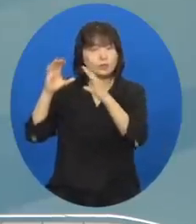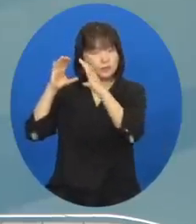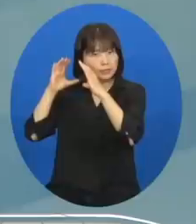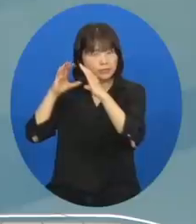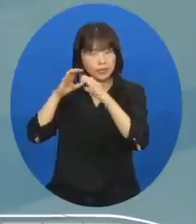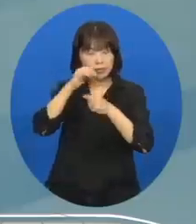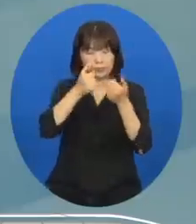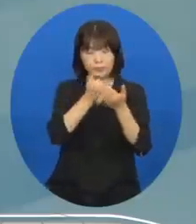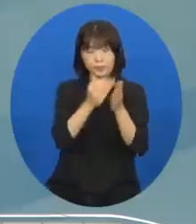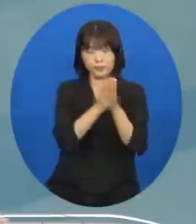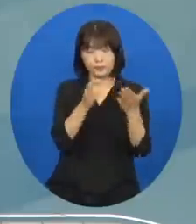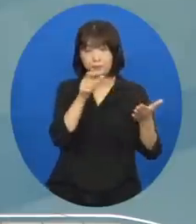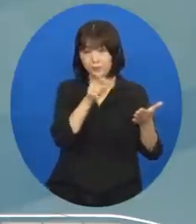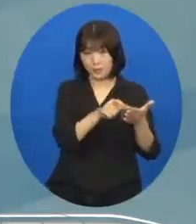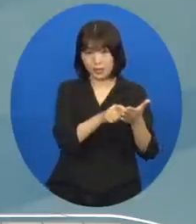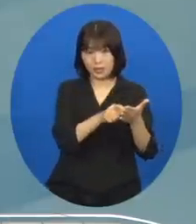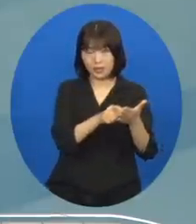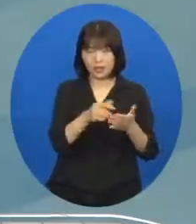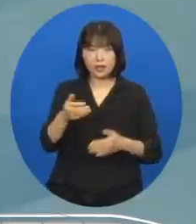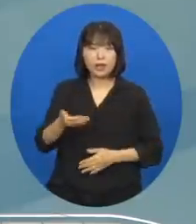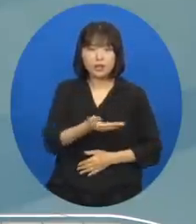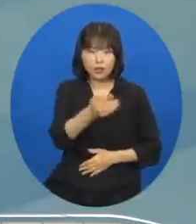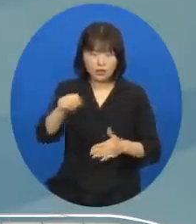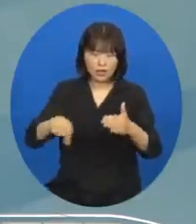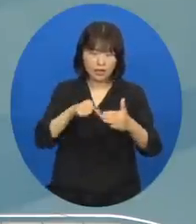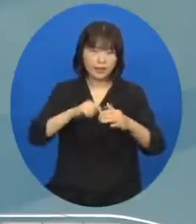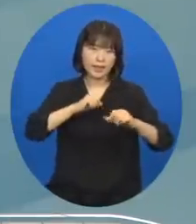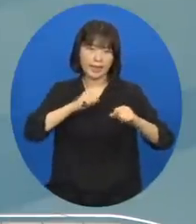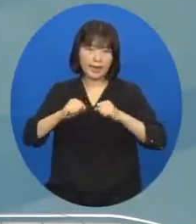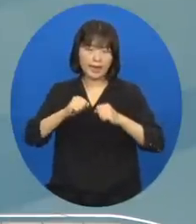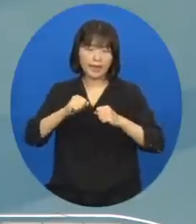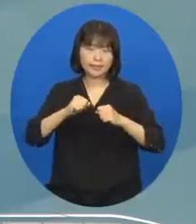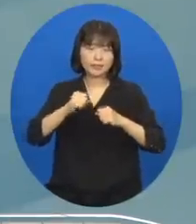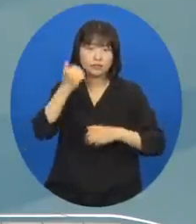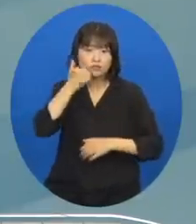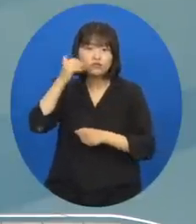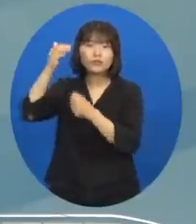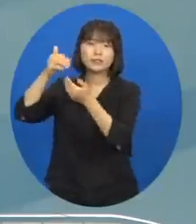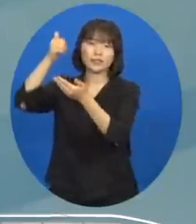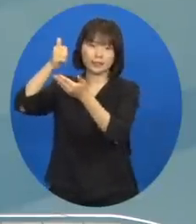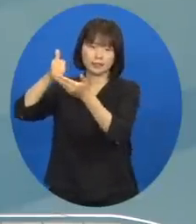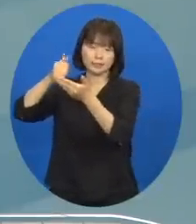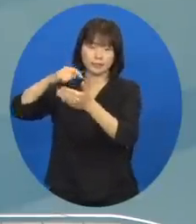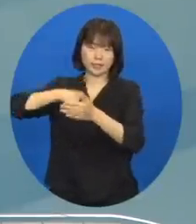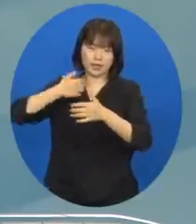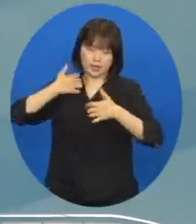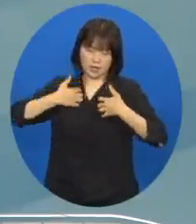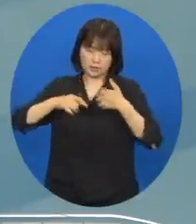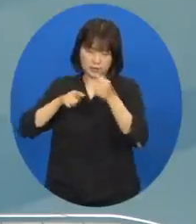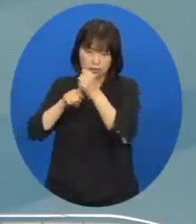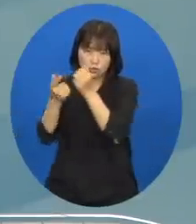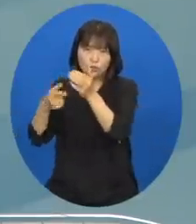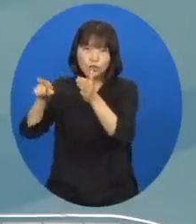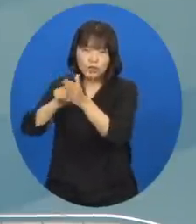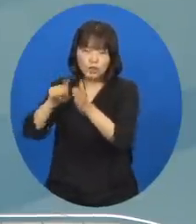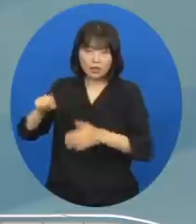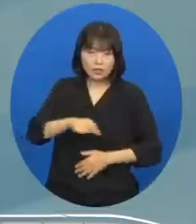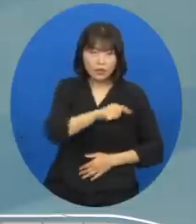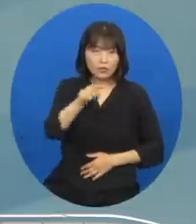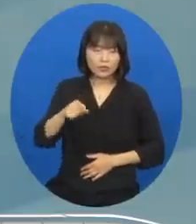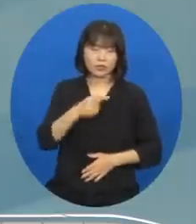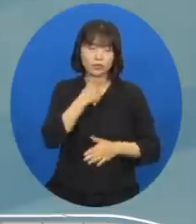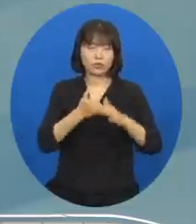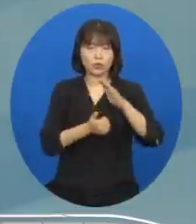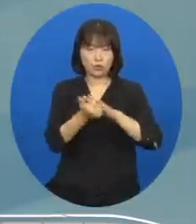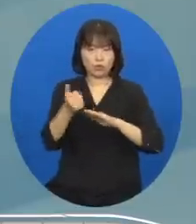있습니다. 너희 안에서 행하시는 이는 하나님이시니 자기의 기쁘신 뜻을 위하여 너희에게